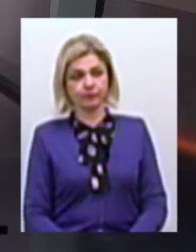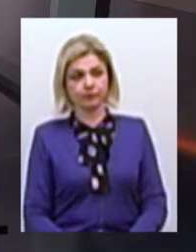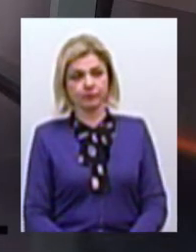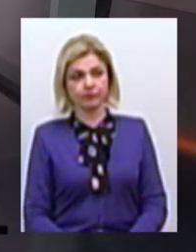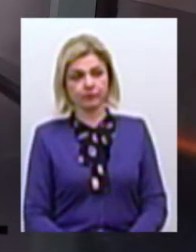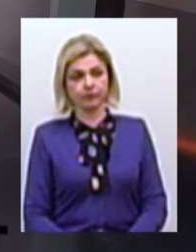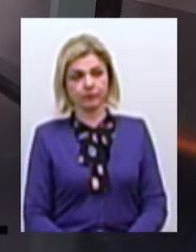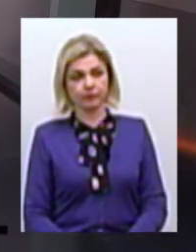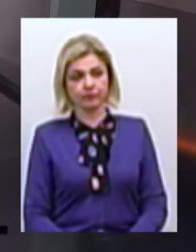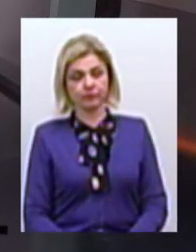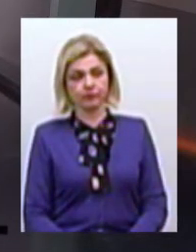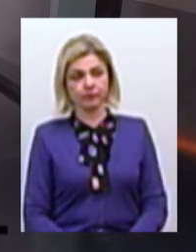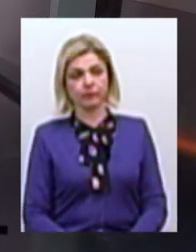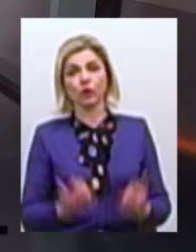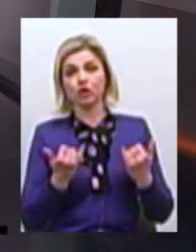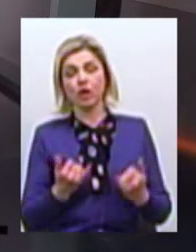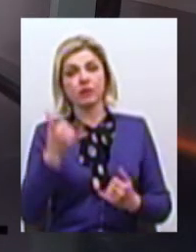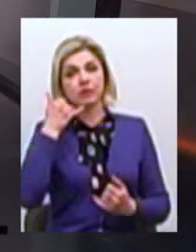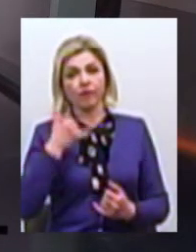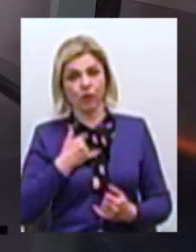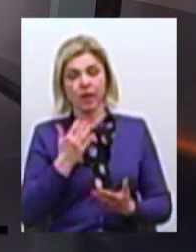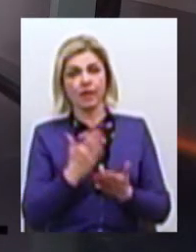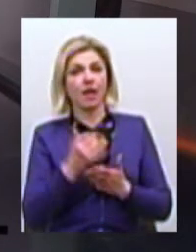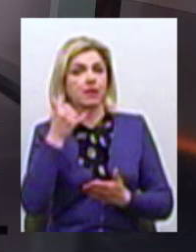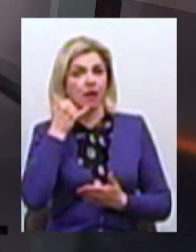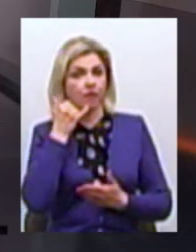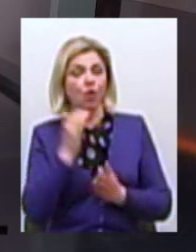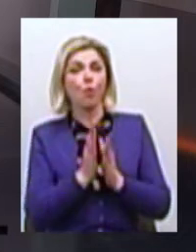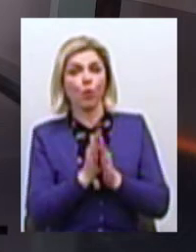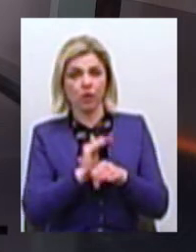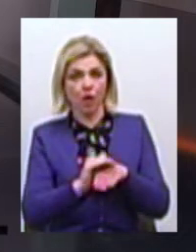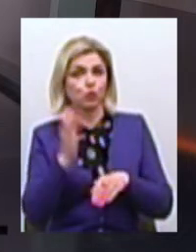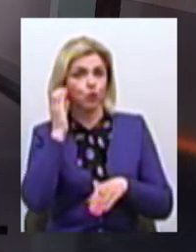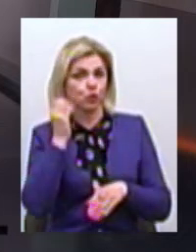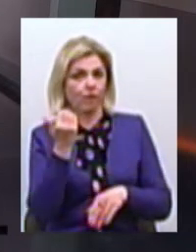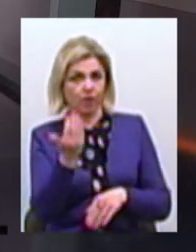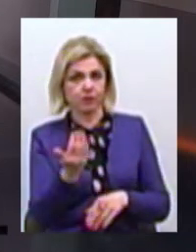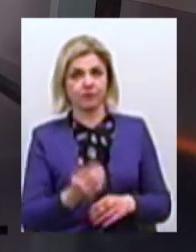Звіти наживо в прямому ефірі. Мені щойно повідомили, що у нас є телефонний дзвінок. Будь ласка, слухаємо вас.